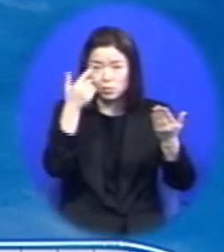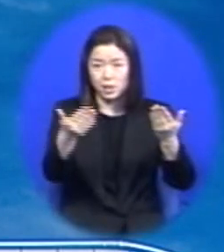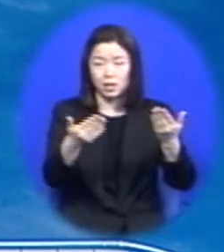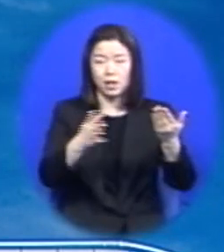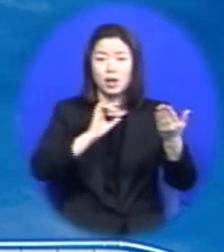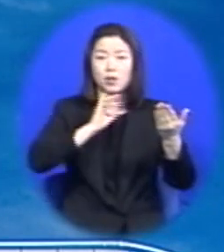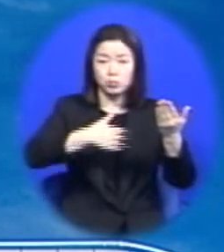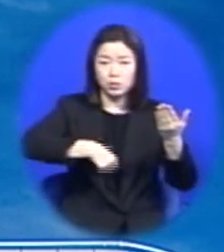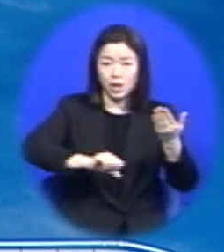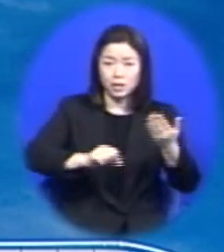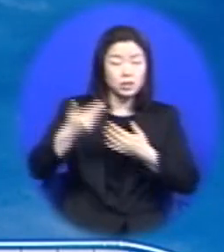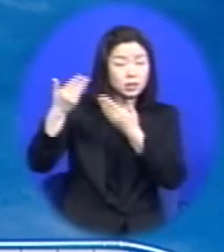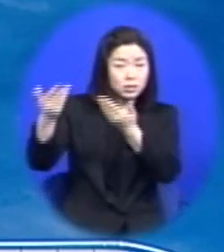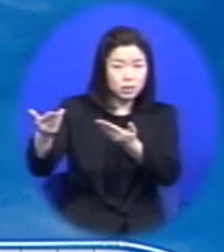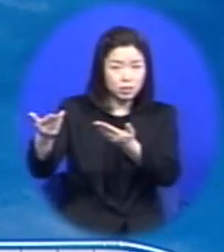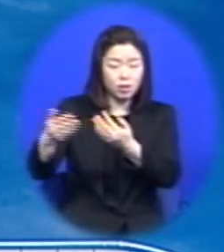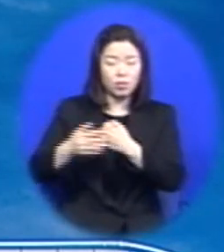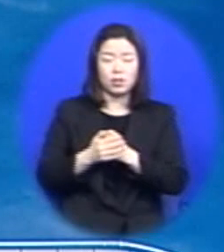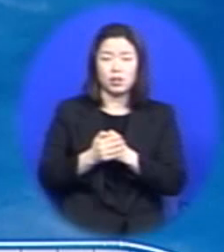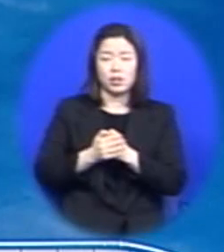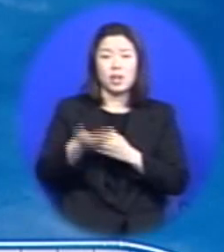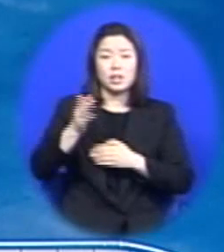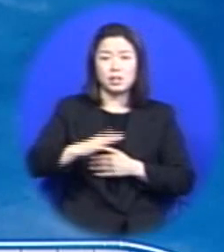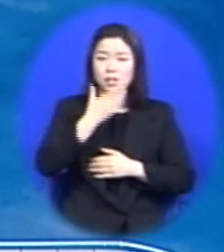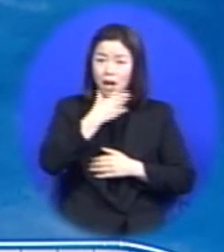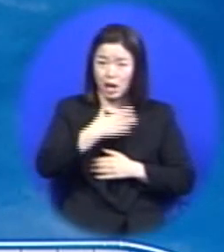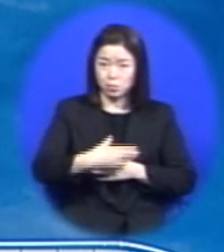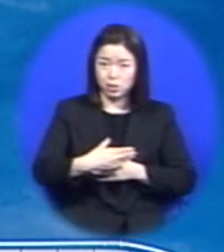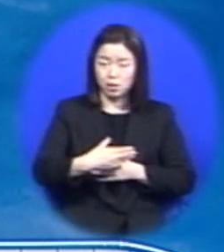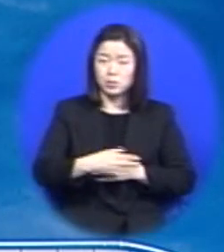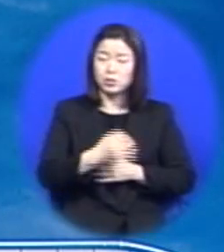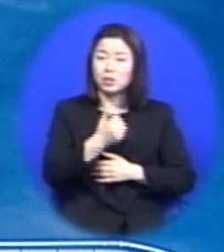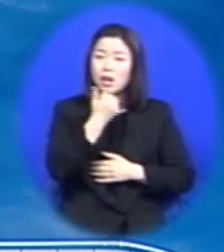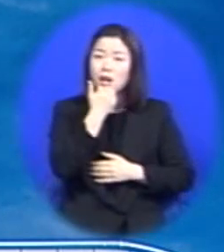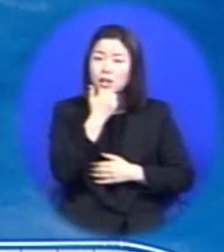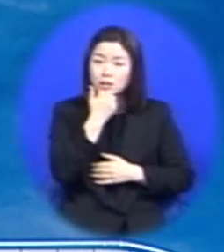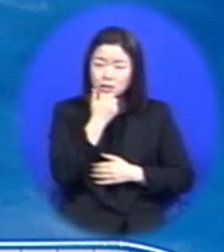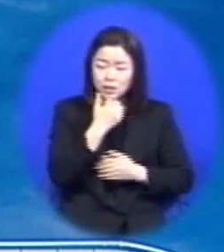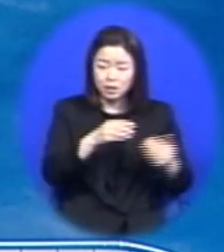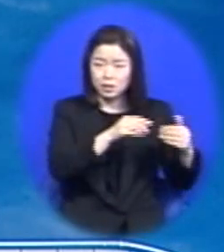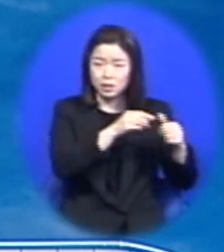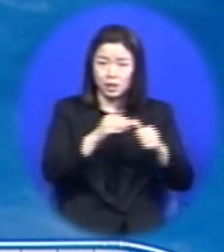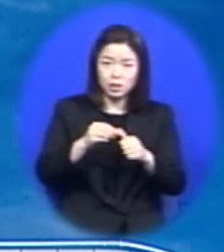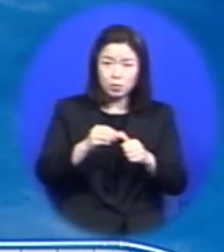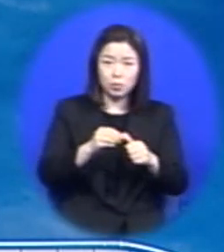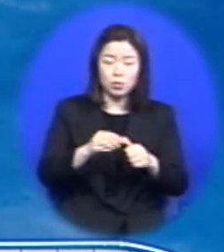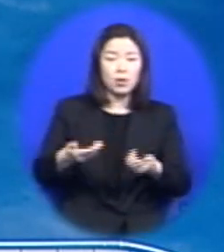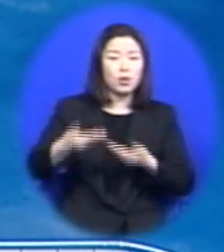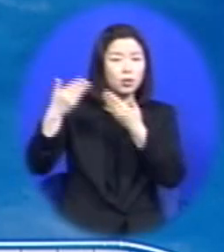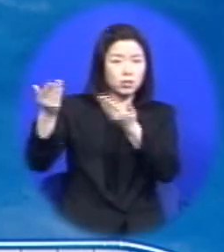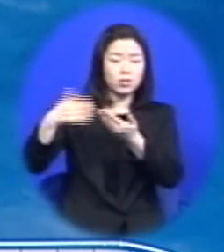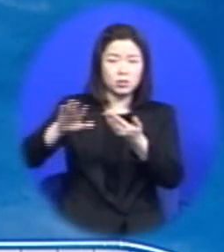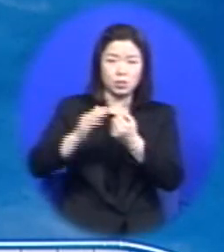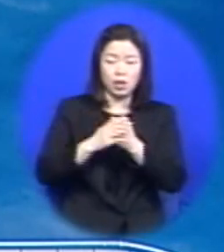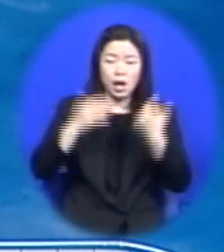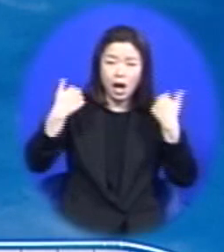바치는 예배. 그런데 아브라함은 이삭을 데리고 올라갑니다. 왜? 늘 하나님과